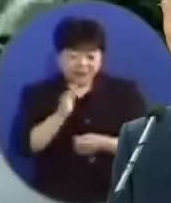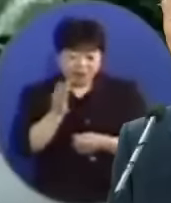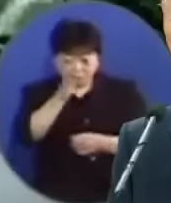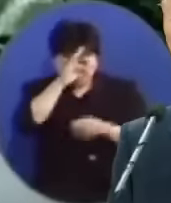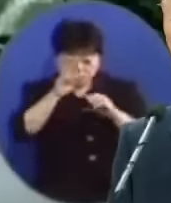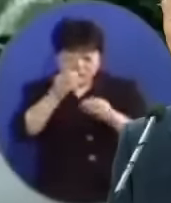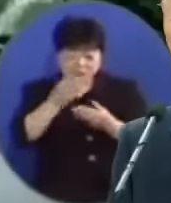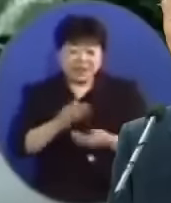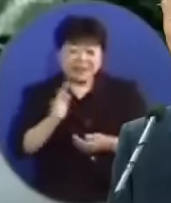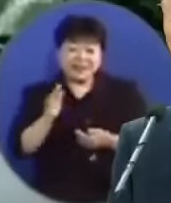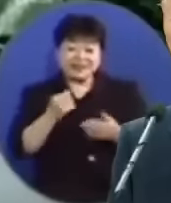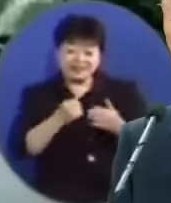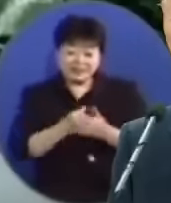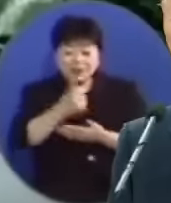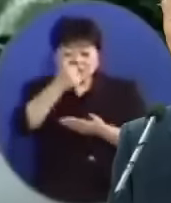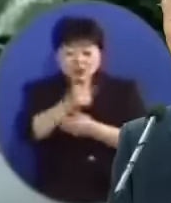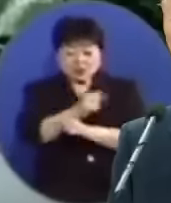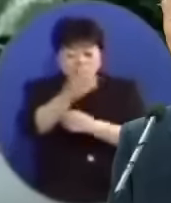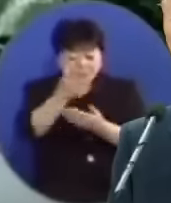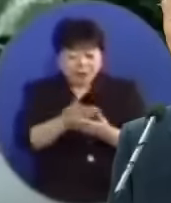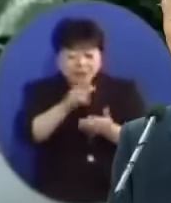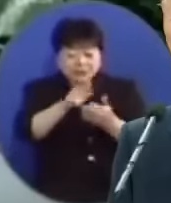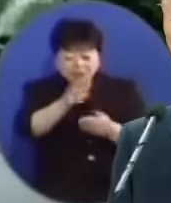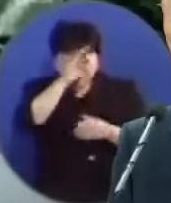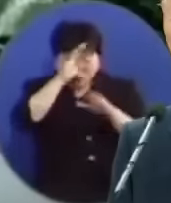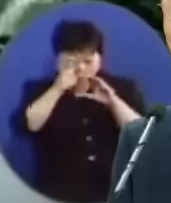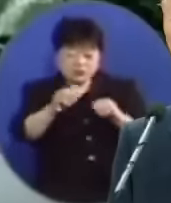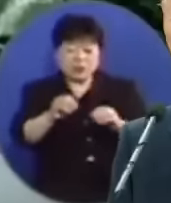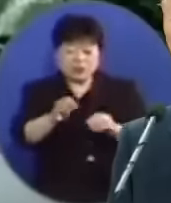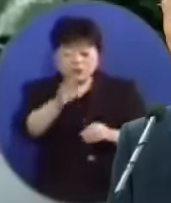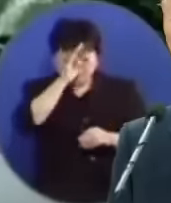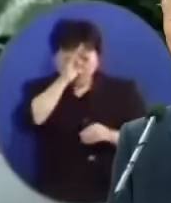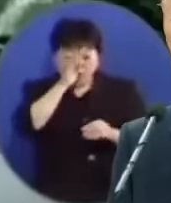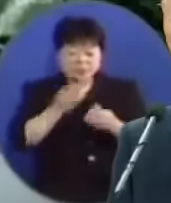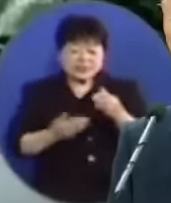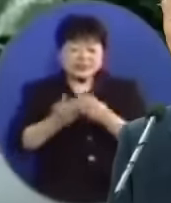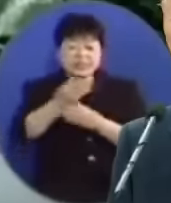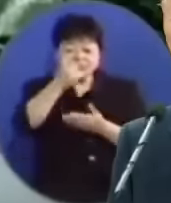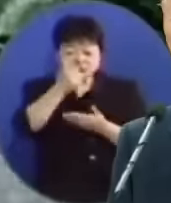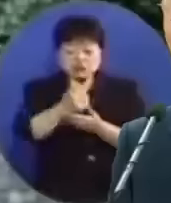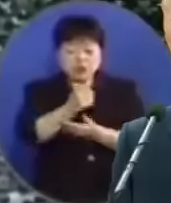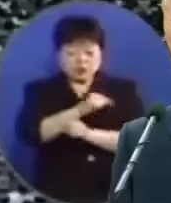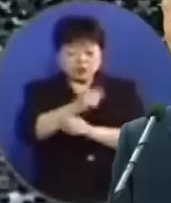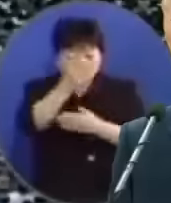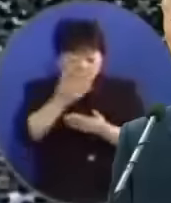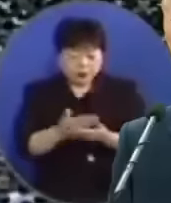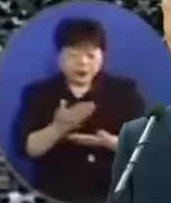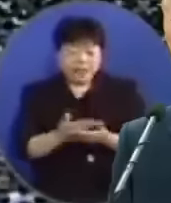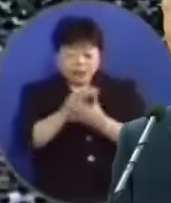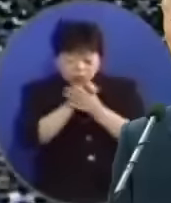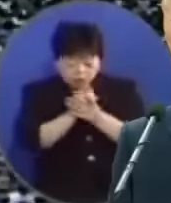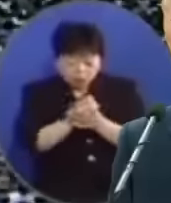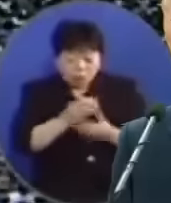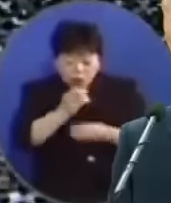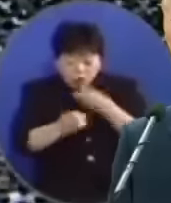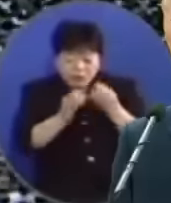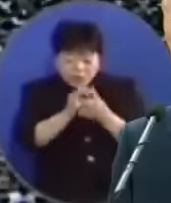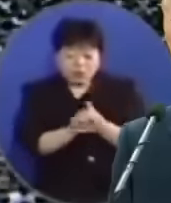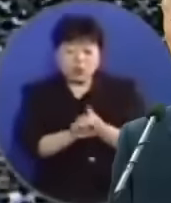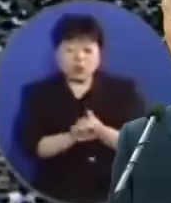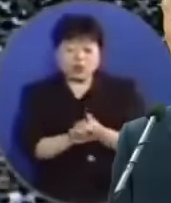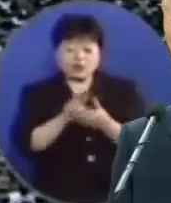것입니다. 그렇기 때문에 죄사함을 받을 때 병이 낫고, 병이 들면 죄사함을 달라고 주님께 회개의 기도를